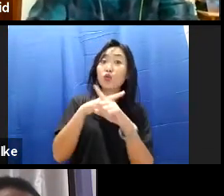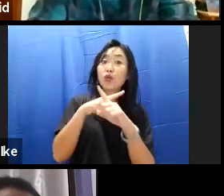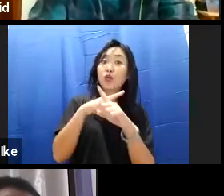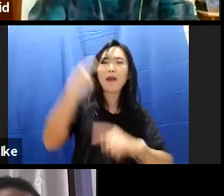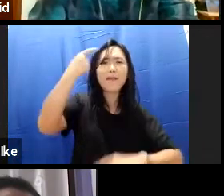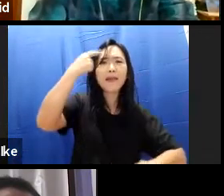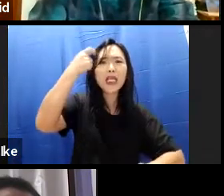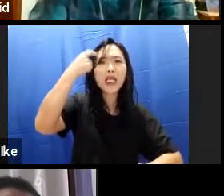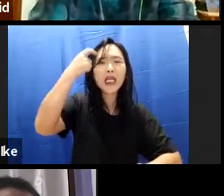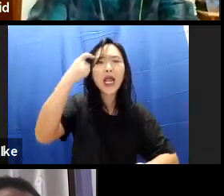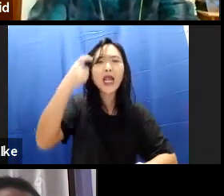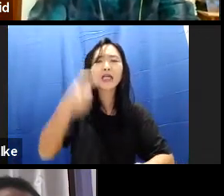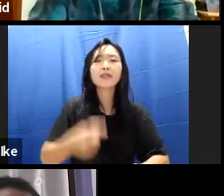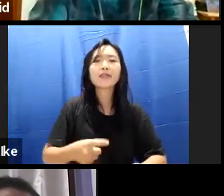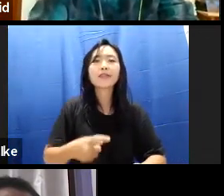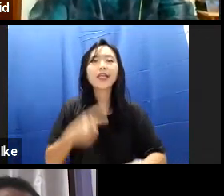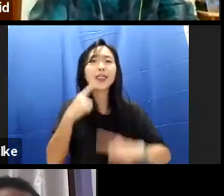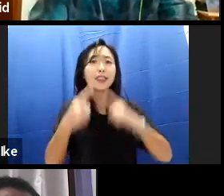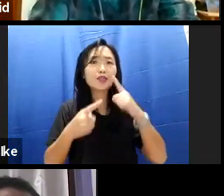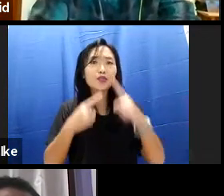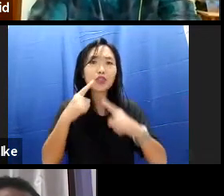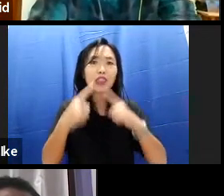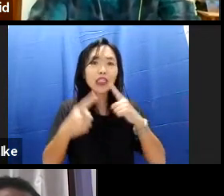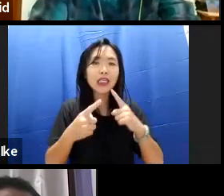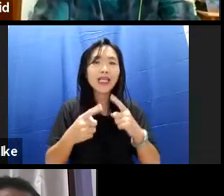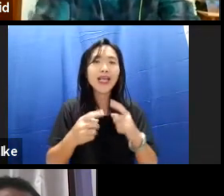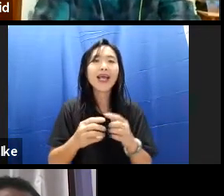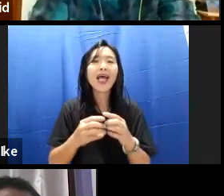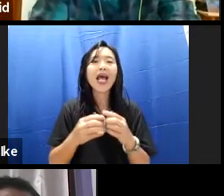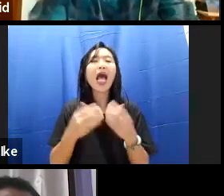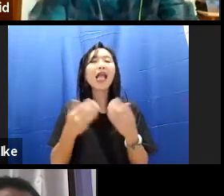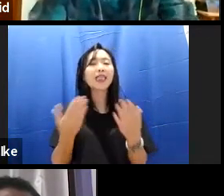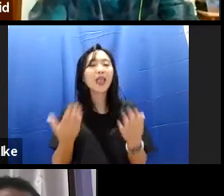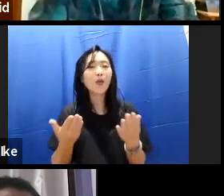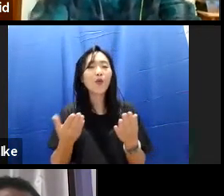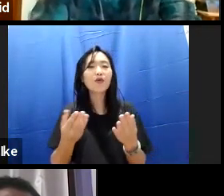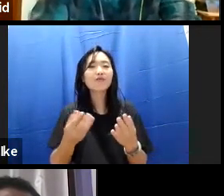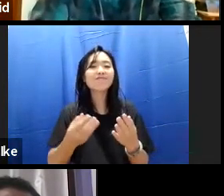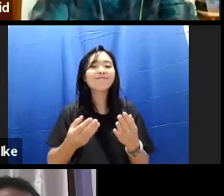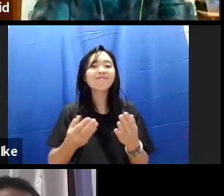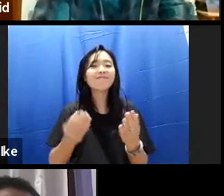atau bertukar informasi. Terima kasih. Silakan Kak Renvi.